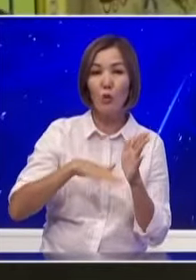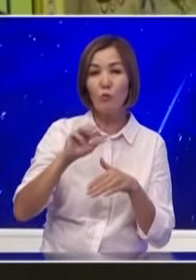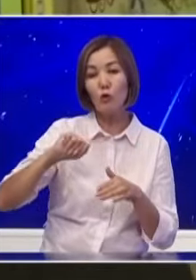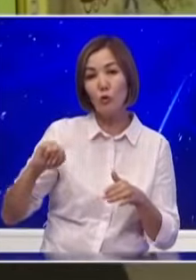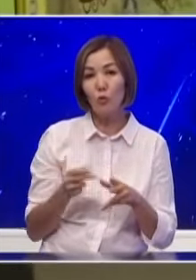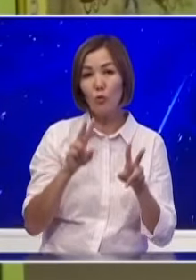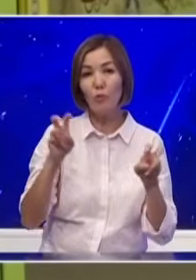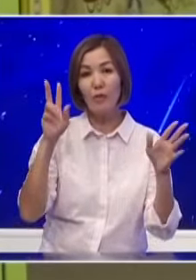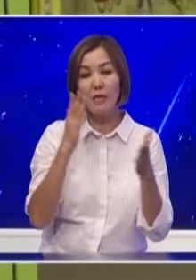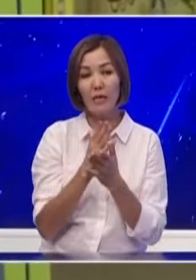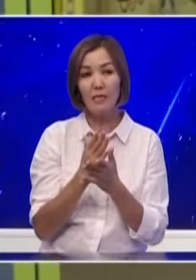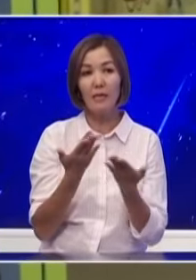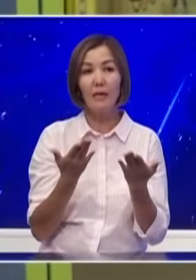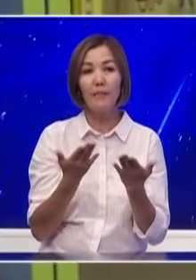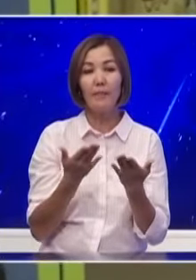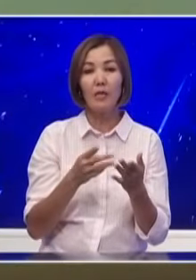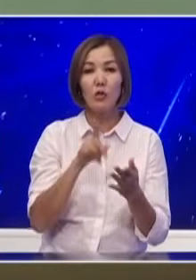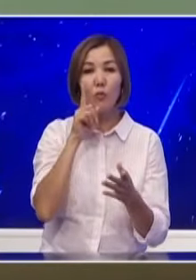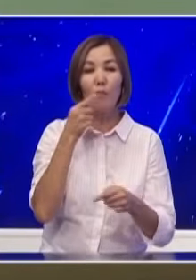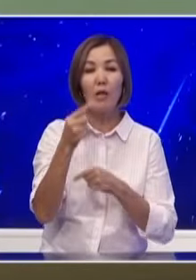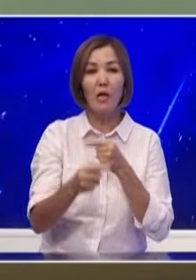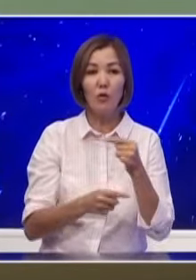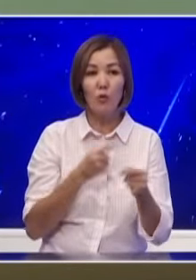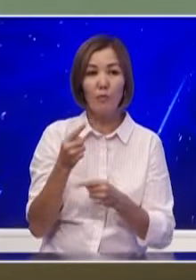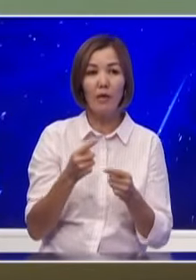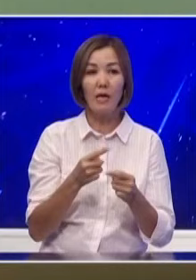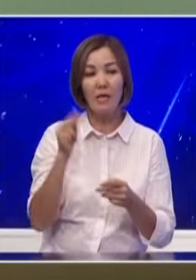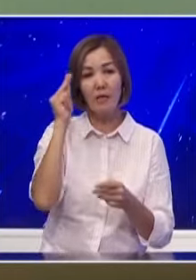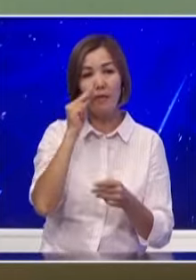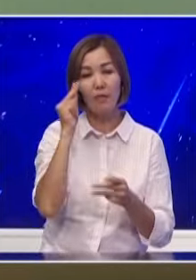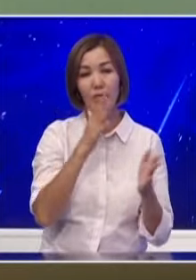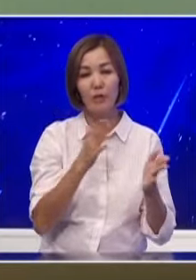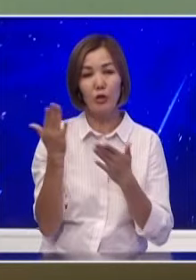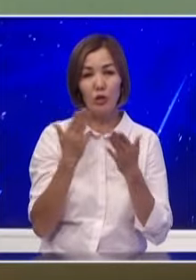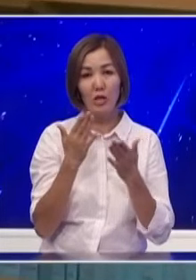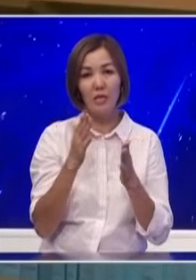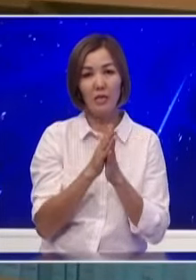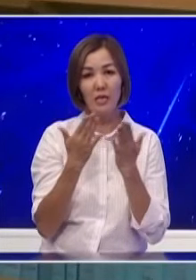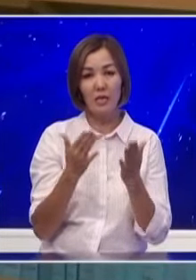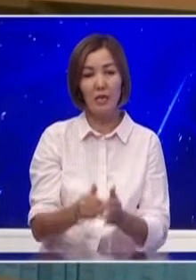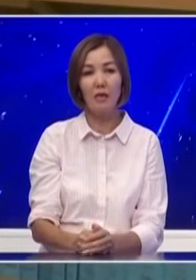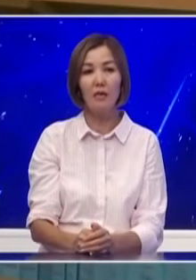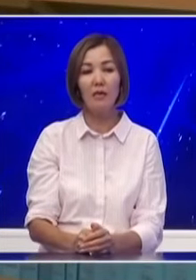Гульжабиева мечтает лишь об одном, чтобы молодое поколение переняли традицию читать книги.